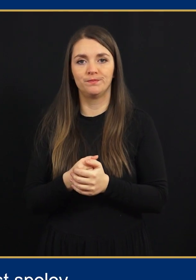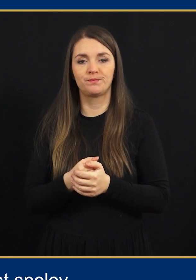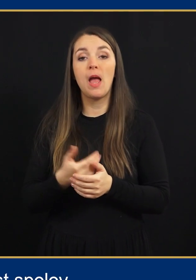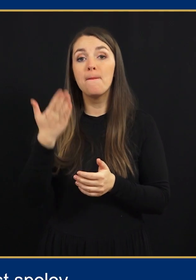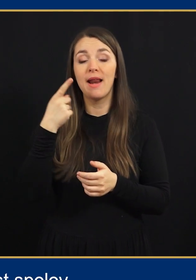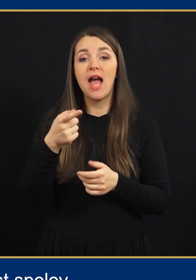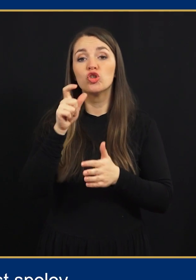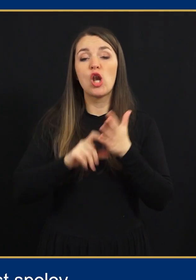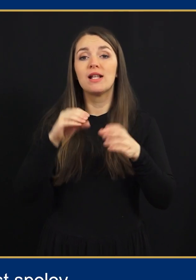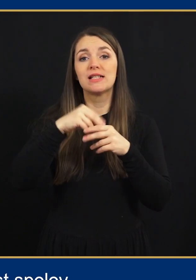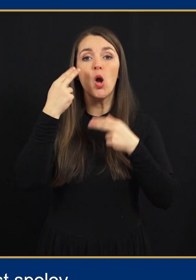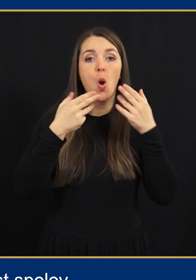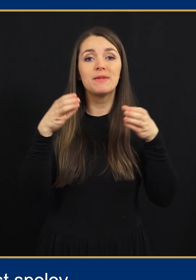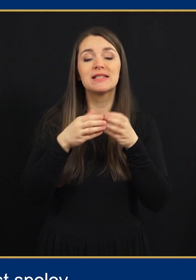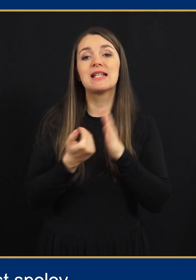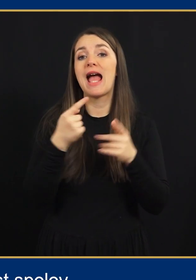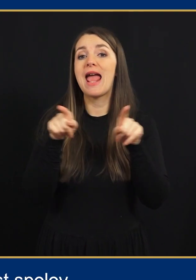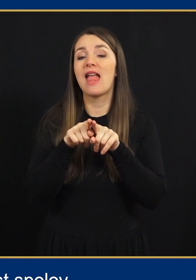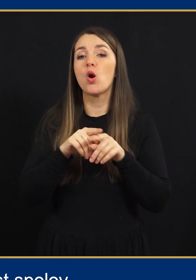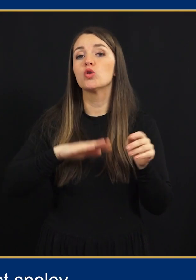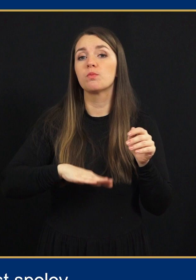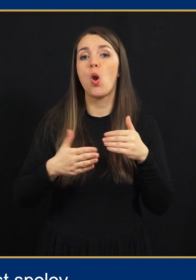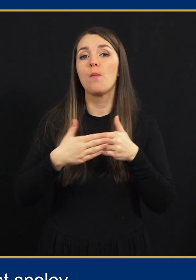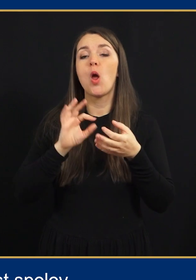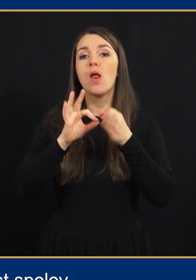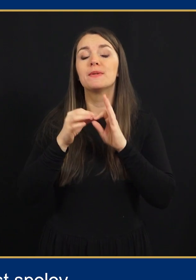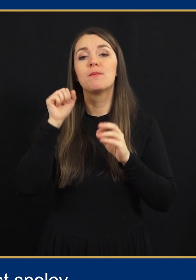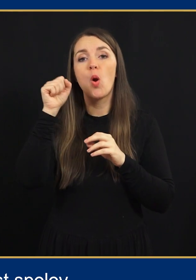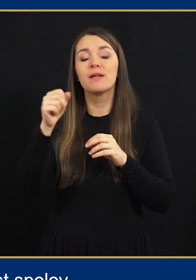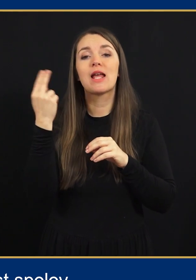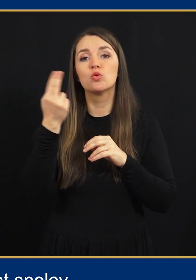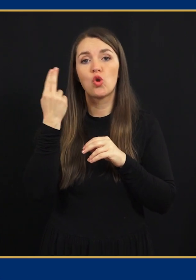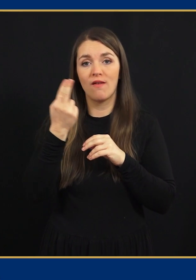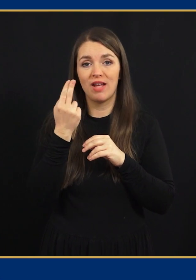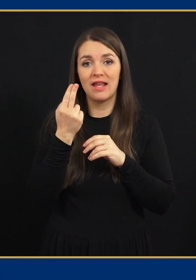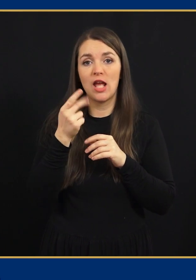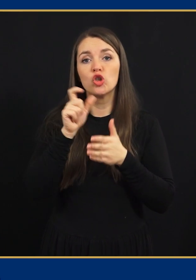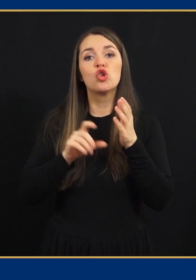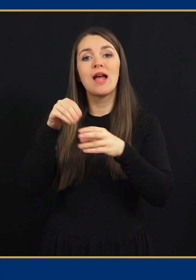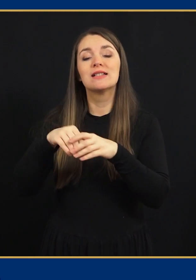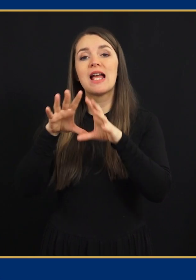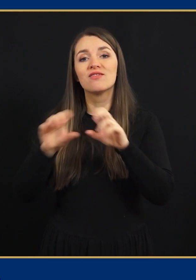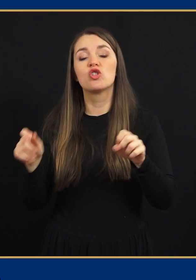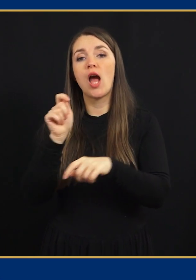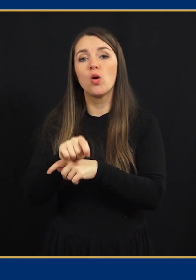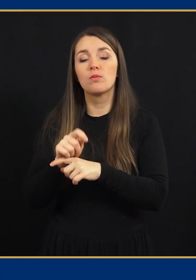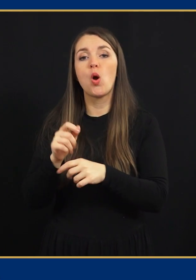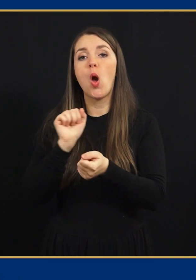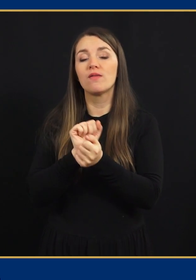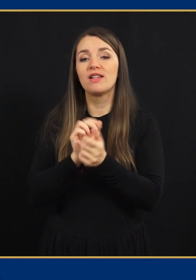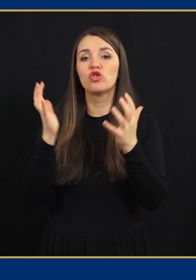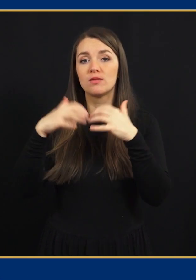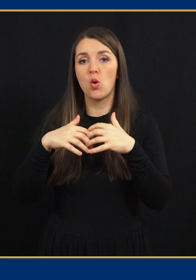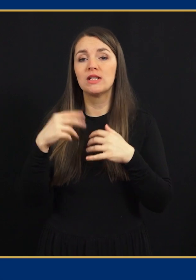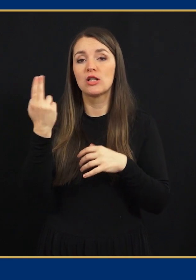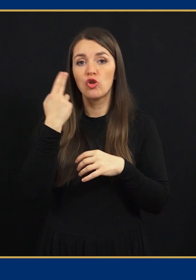Bila je članica Komisije za enakost spolov pri Olimpijskem komiteju Slovenije, članica izvršnega odbora Odvetniške